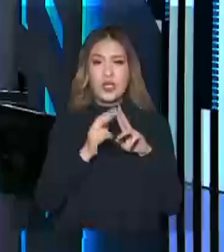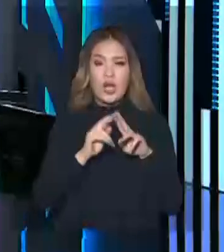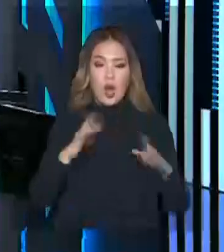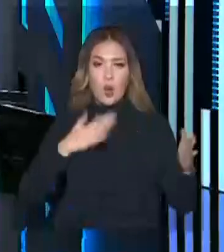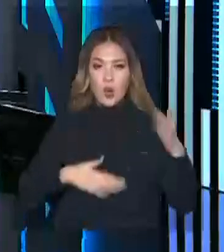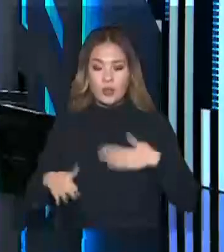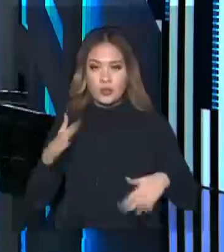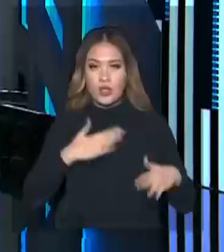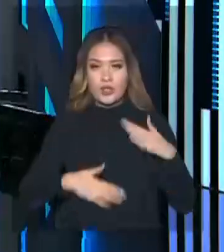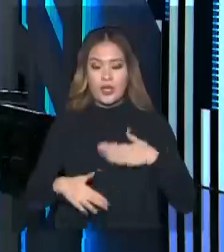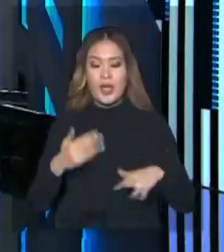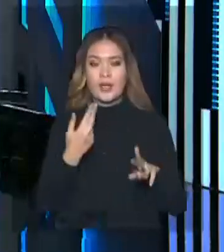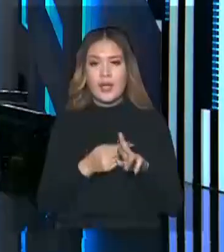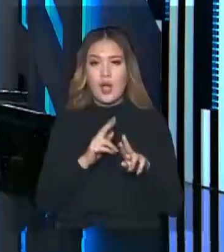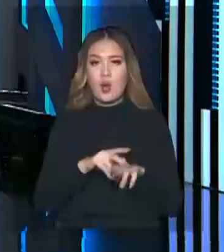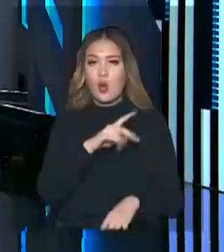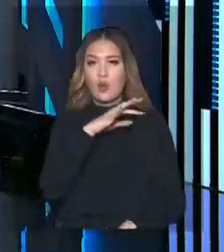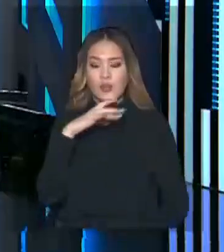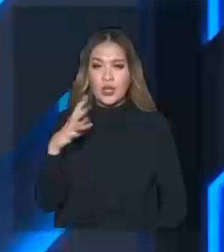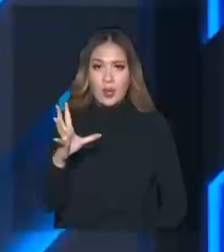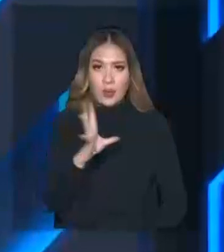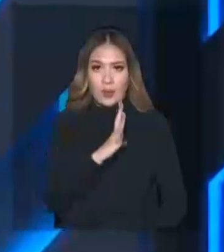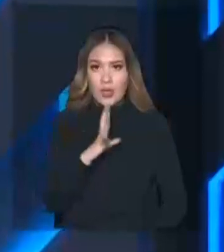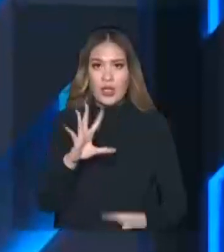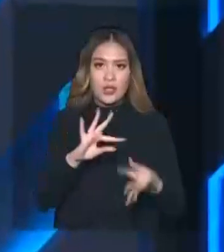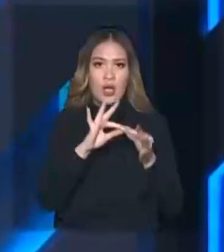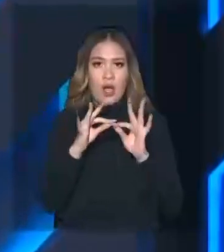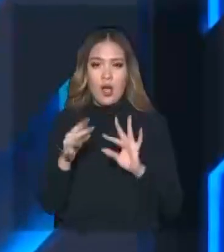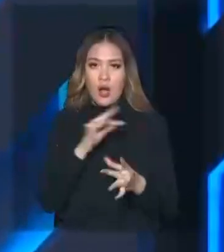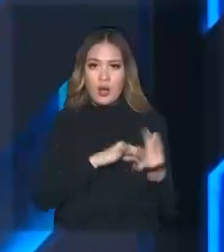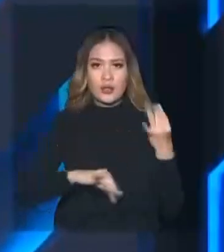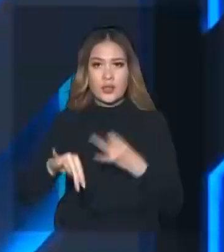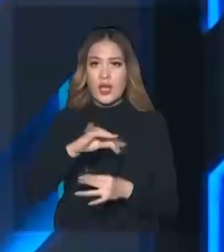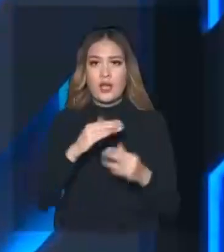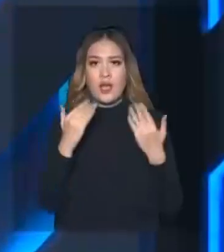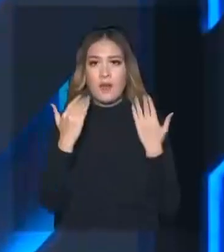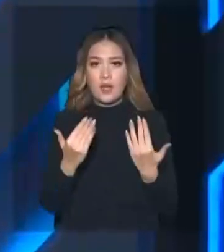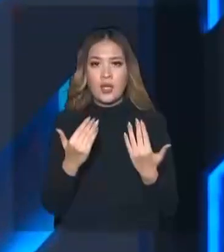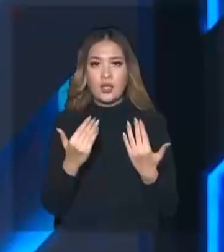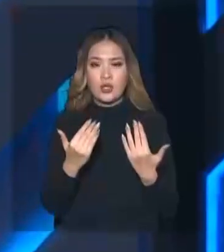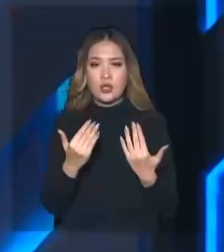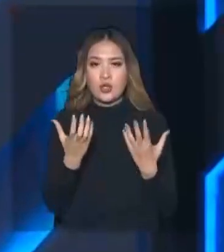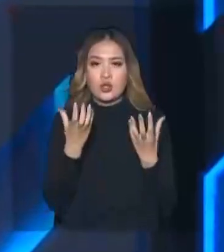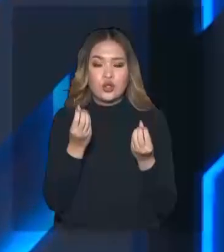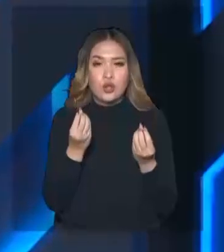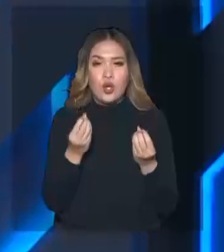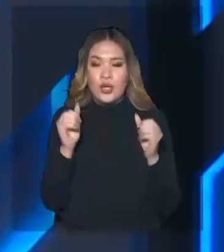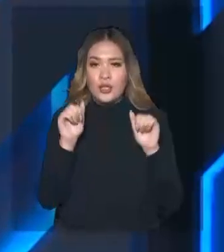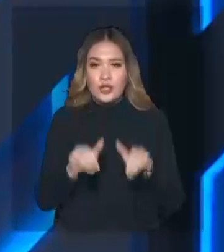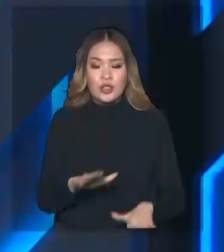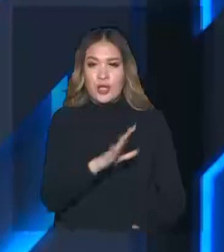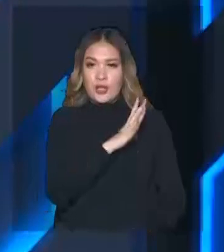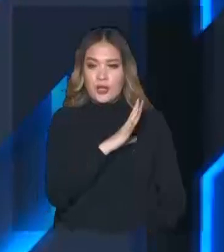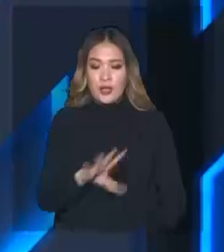жатыр. Көптен бері талқыланған мәселе, бірақ ешқандай шешімін таппай жүрген проблема деп